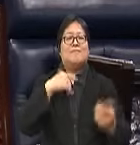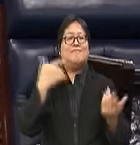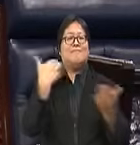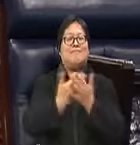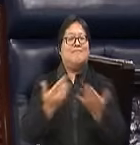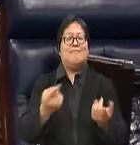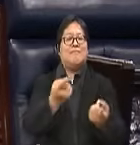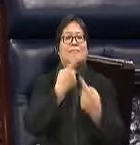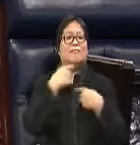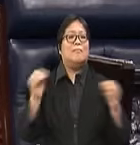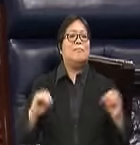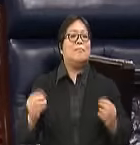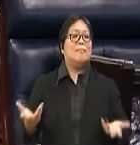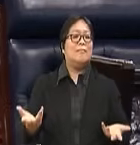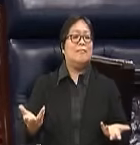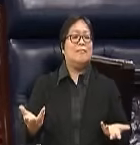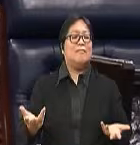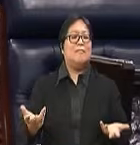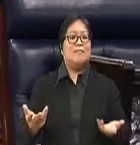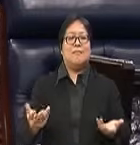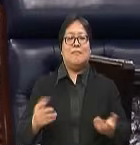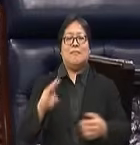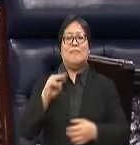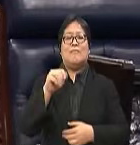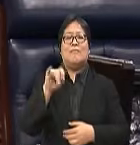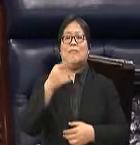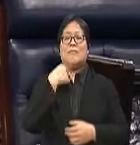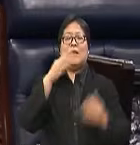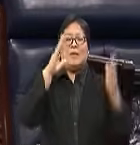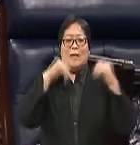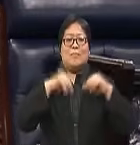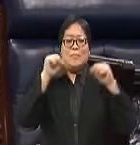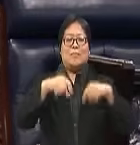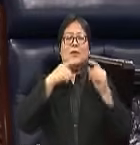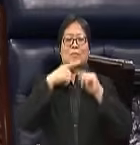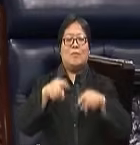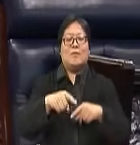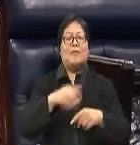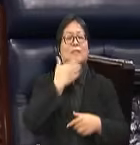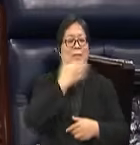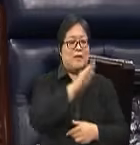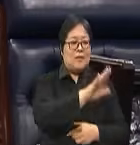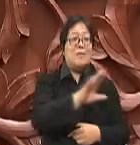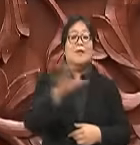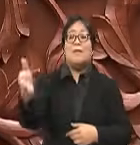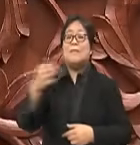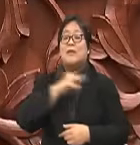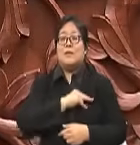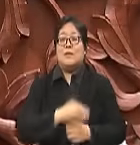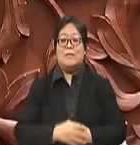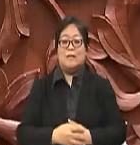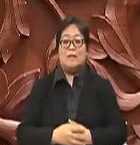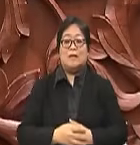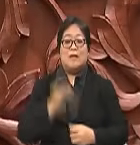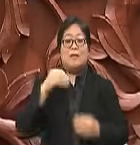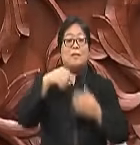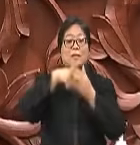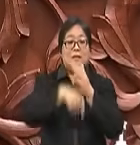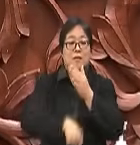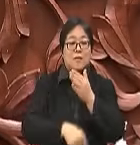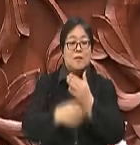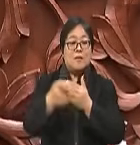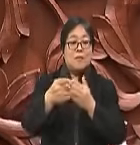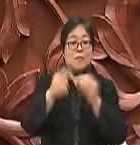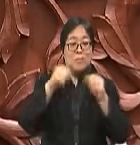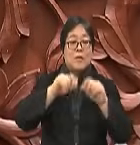dapat jawaban yang memuaskan daripada mosting hmm Kasihan sekali jawab kirim menteri kalau detail actually